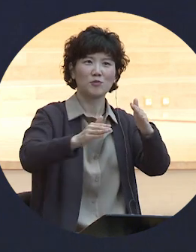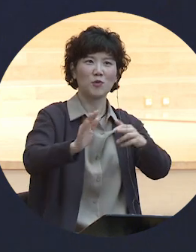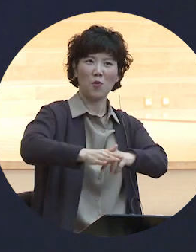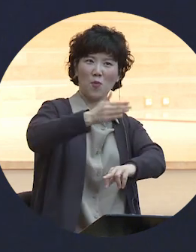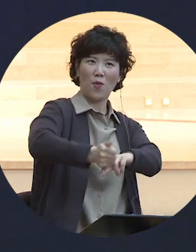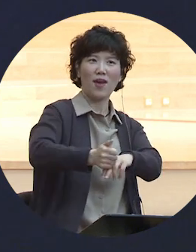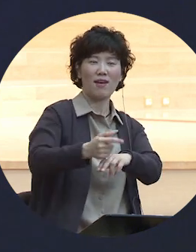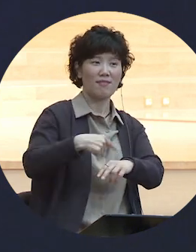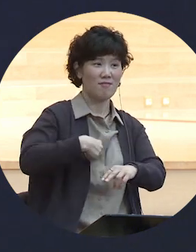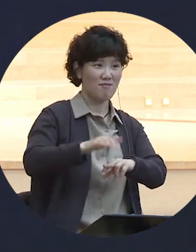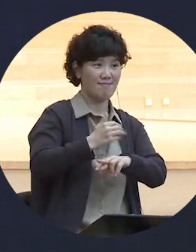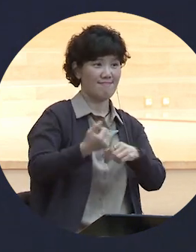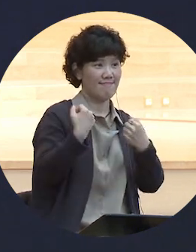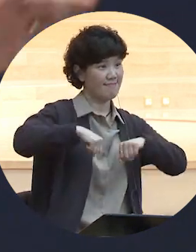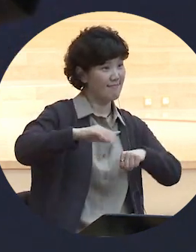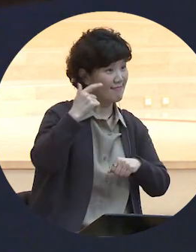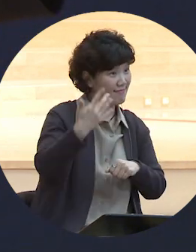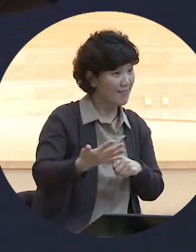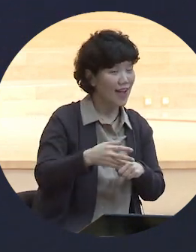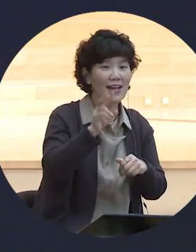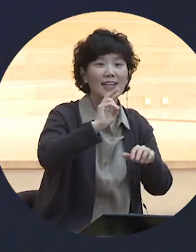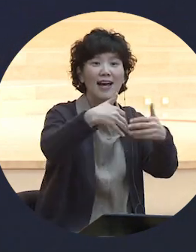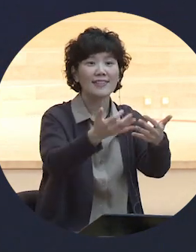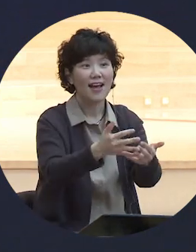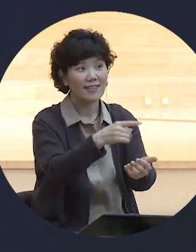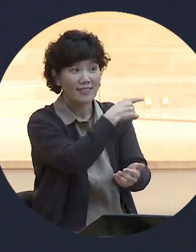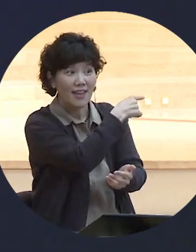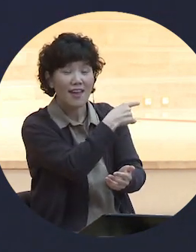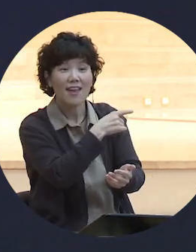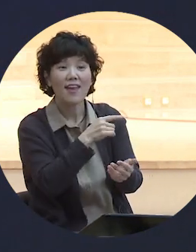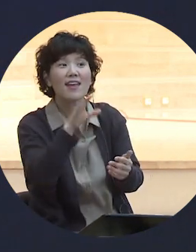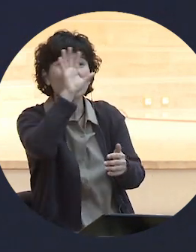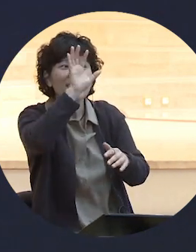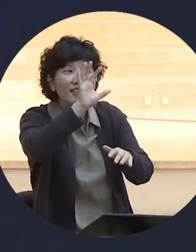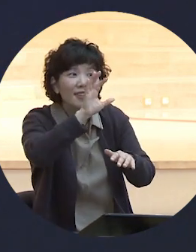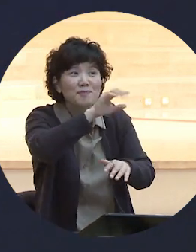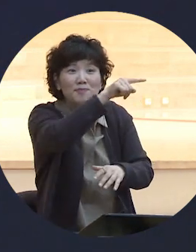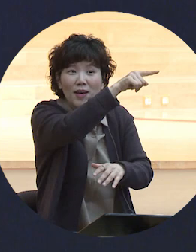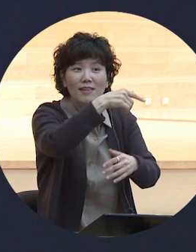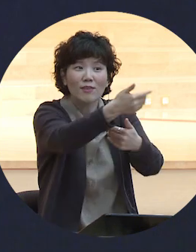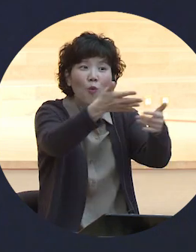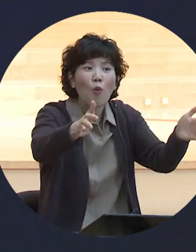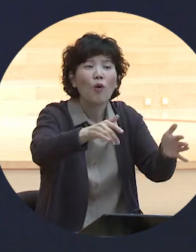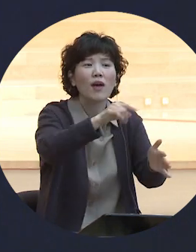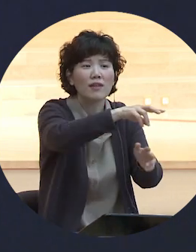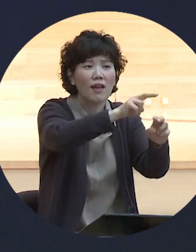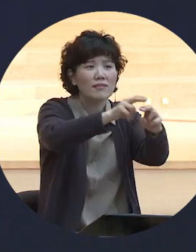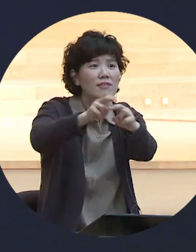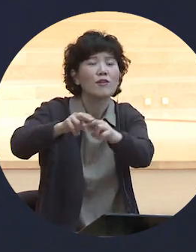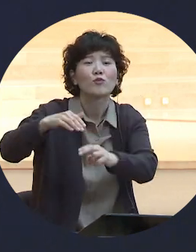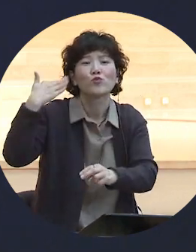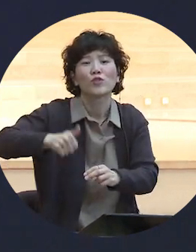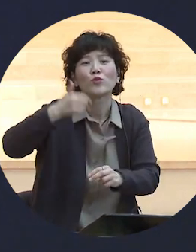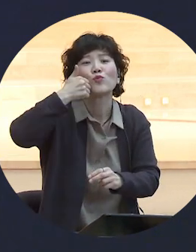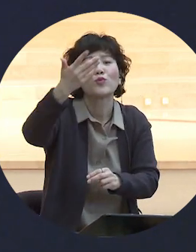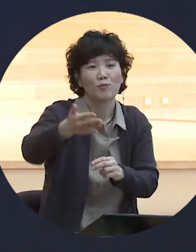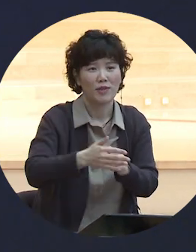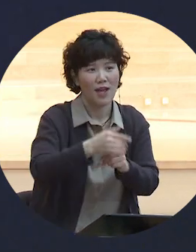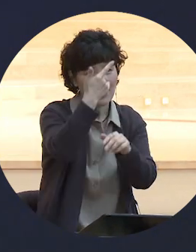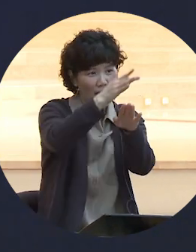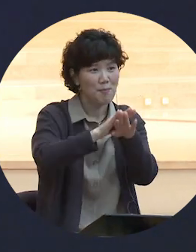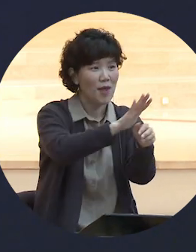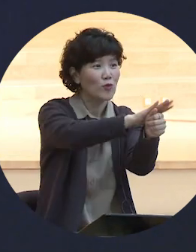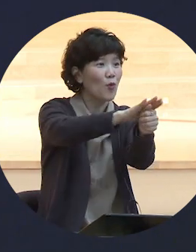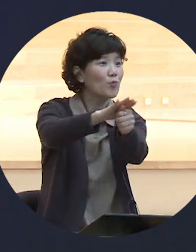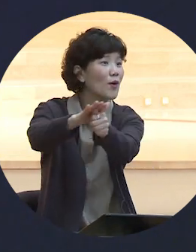그렇게 아니죠? 찬양대들이 앉아있는 저 자리, 연습하는 연습실, 그 자리의 주인이 누구냔 말이에요. 예배를 돕는